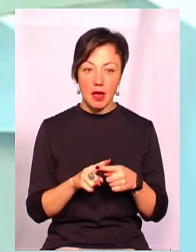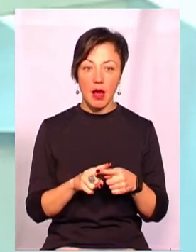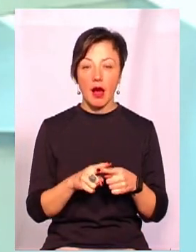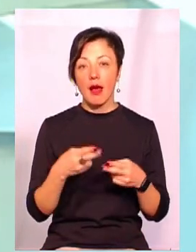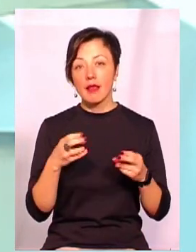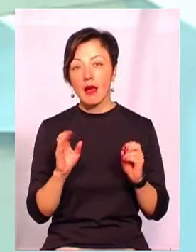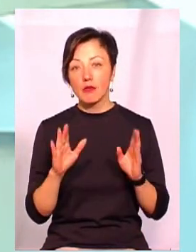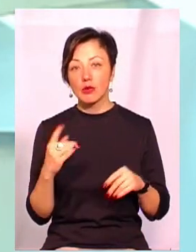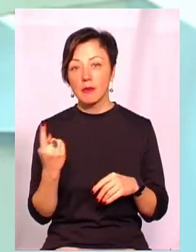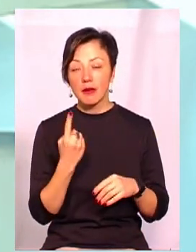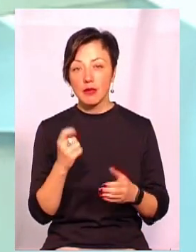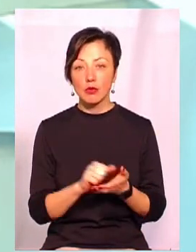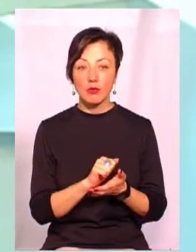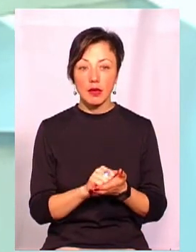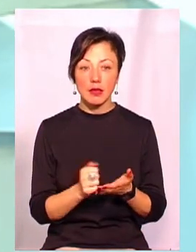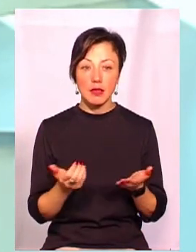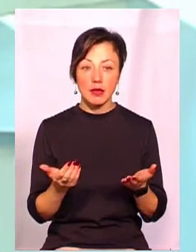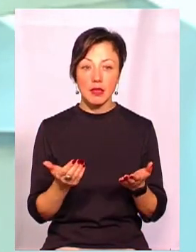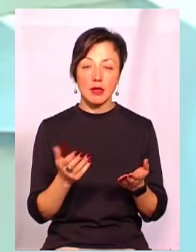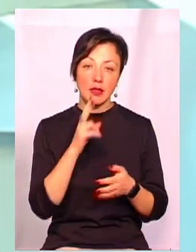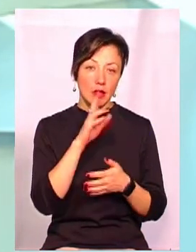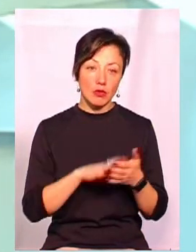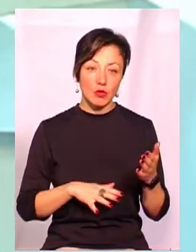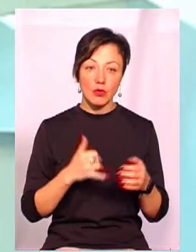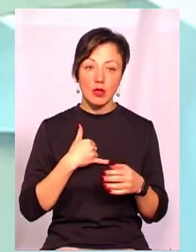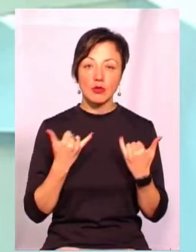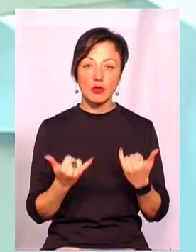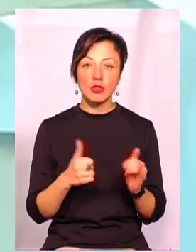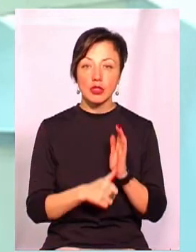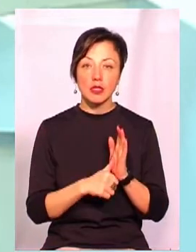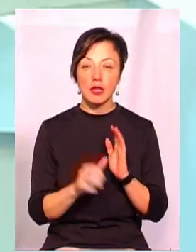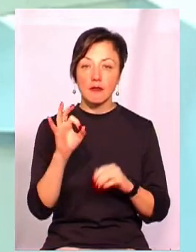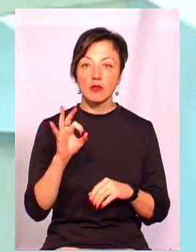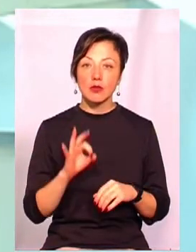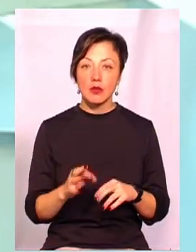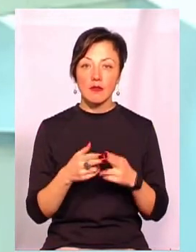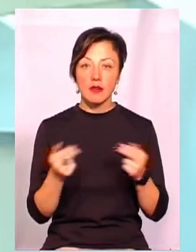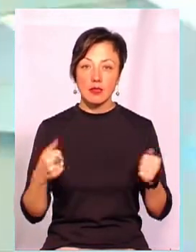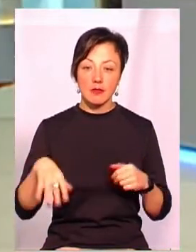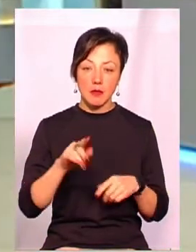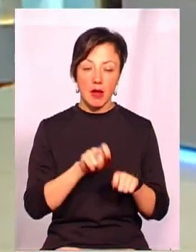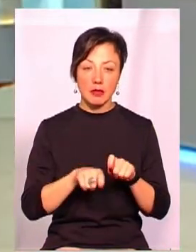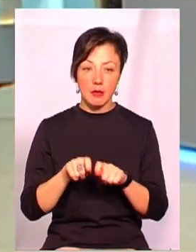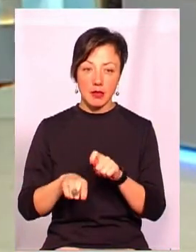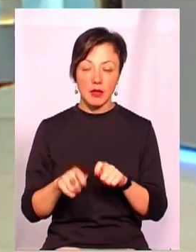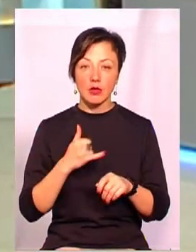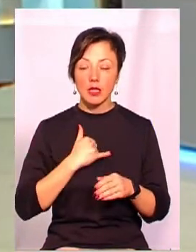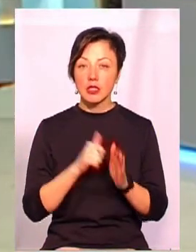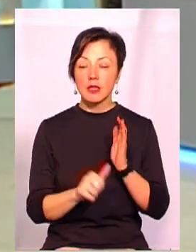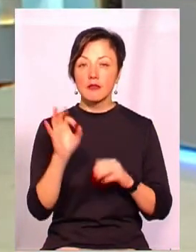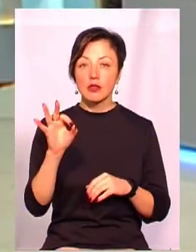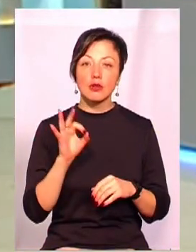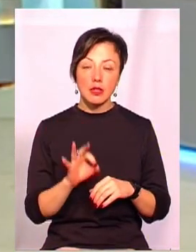А де там буде первинний документ? Та даруйте, шановні, в нас сьогодні 60% це визнано всіма експертами. У нас